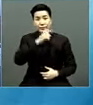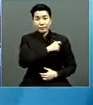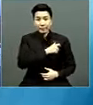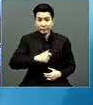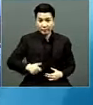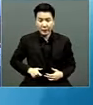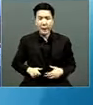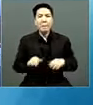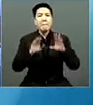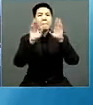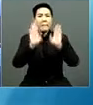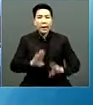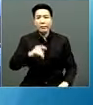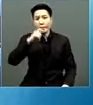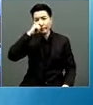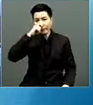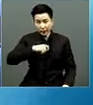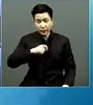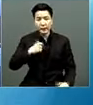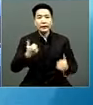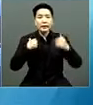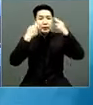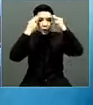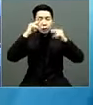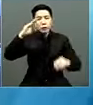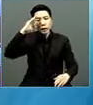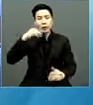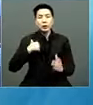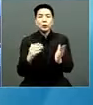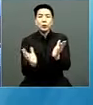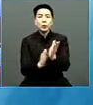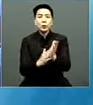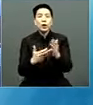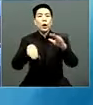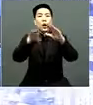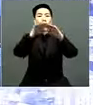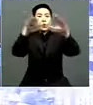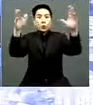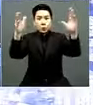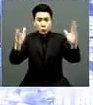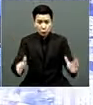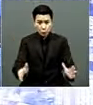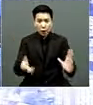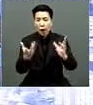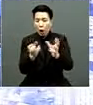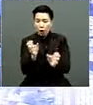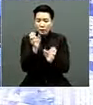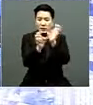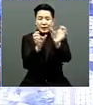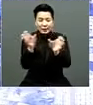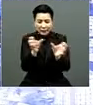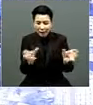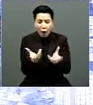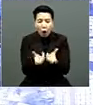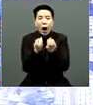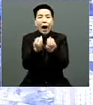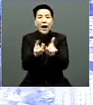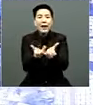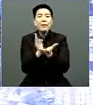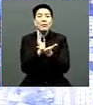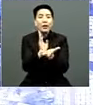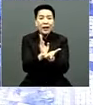ความเป็นไทยนะครับท่านก็ได้ชมกล่าวชมถึงเรื่องของตู้ปันสุขนะครับที่เป็นข่าวคราวออกมาตู้ปันสุขเนี่ยนะครับ